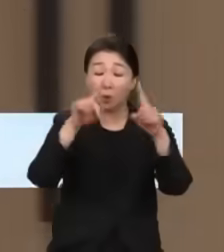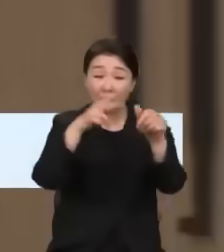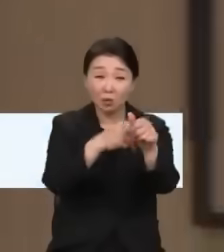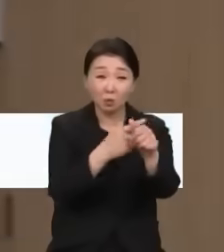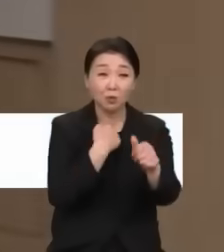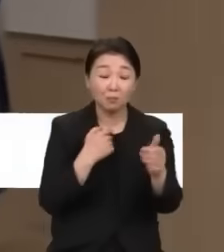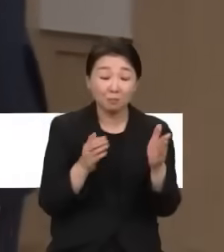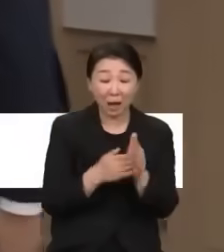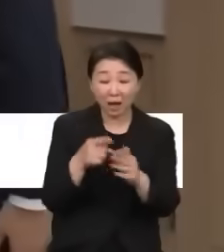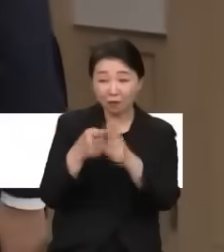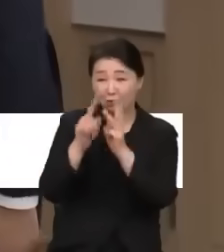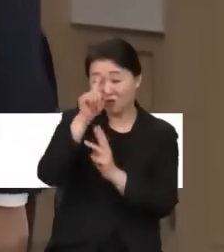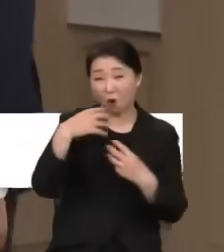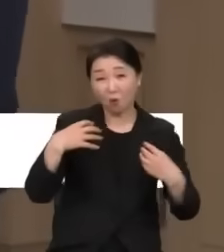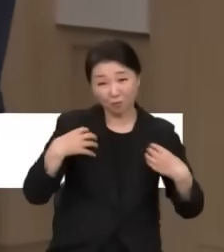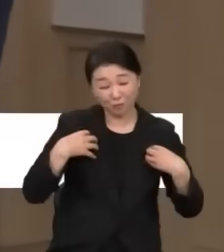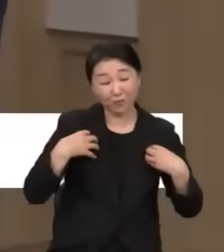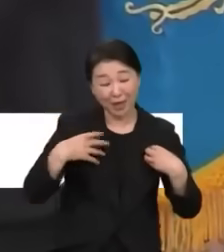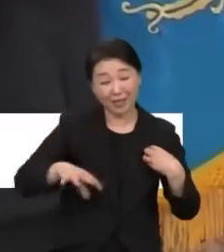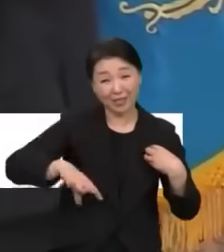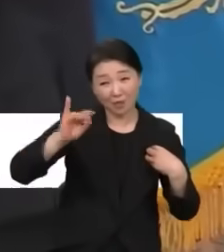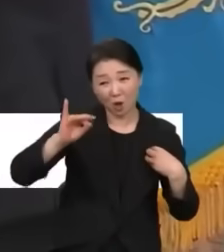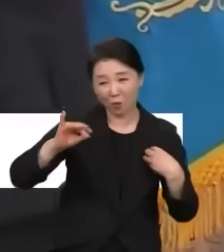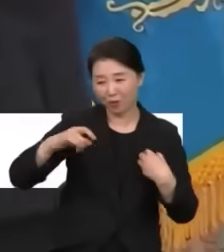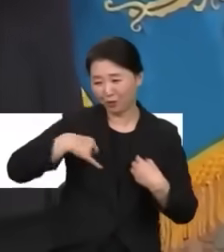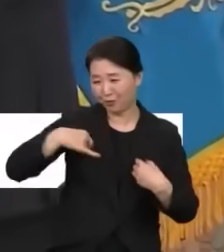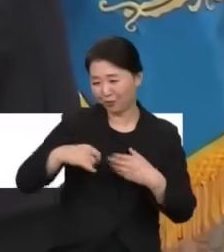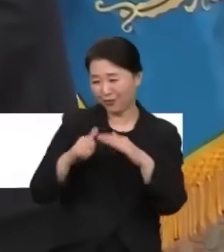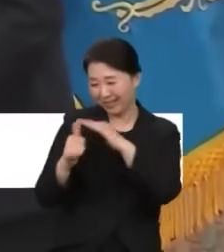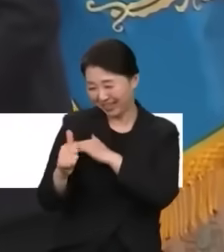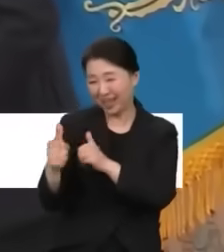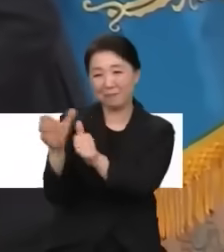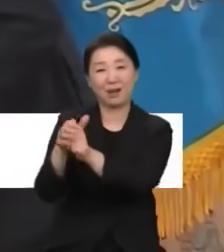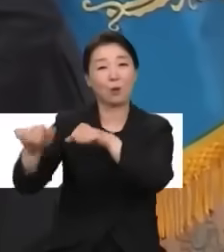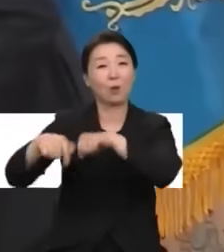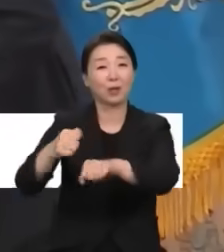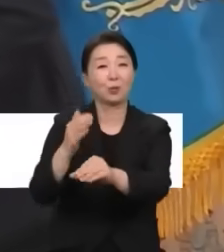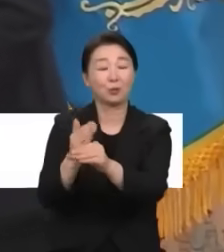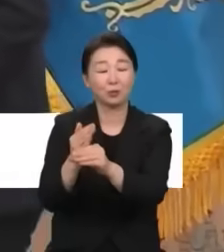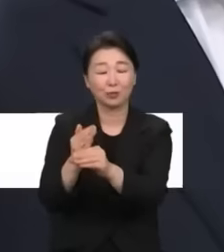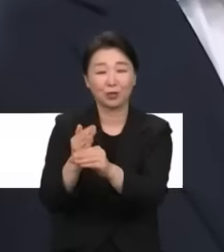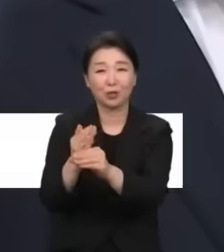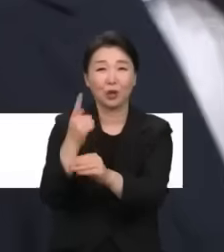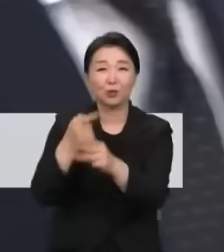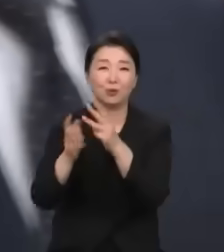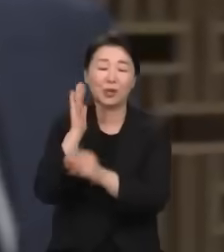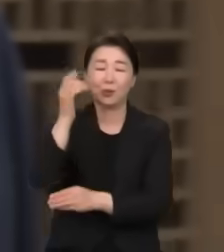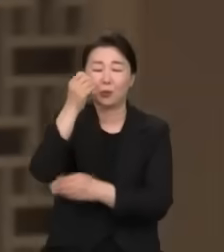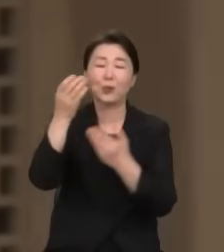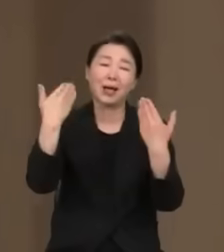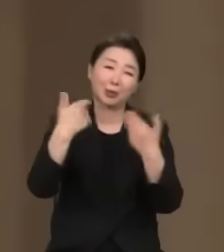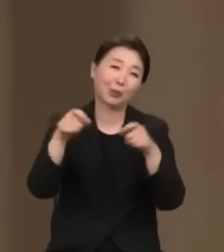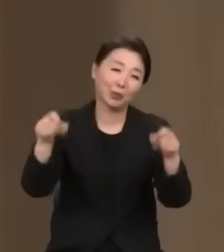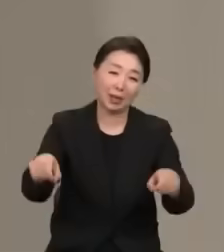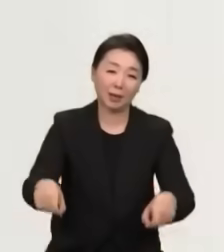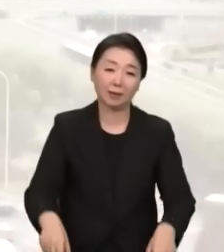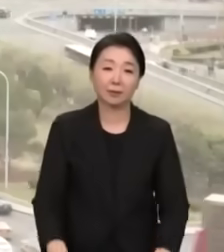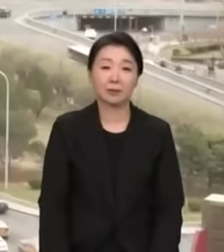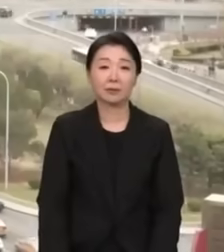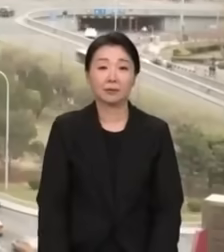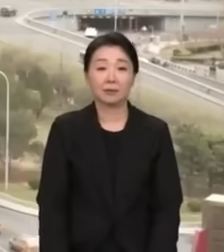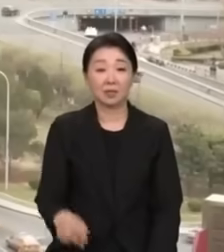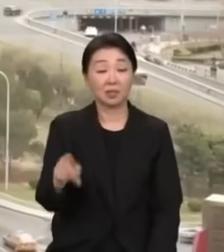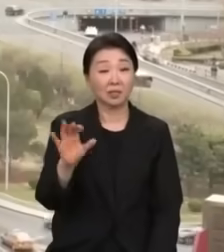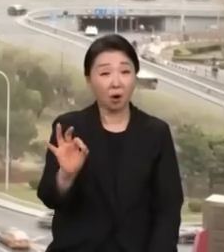재직하다 윤석열 정부 초대 주중대사로 부임한 정대사는 윤 대통령의 고등학교 동기로 알려져 있습니다. 정재호